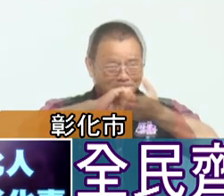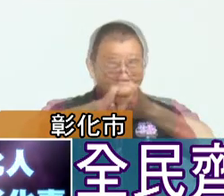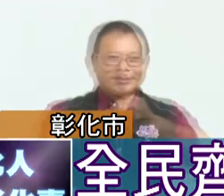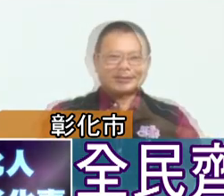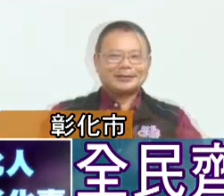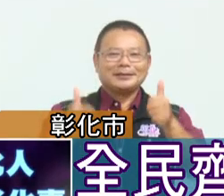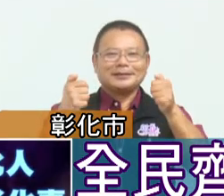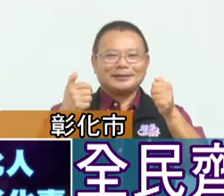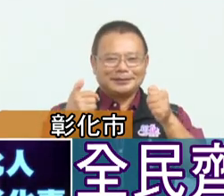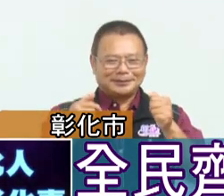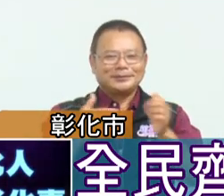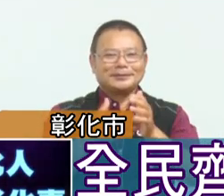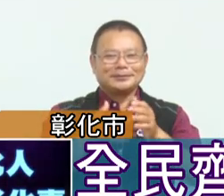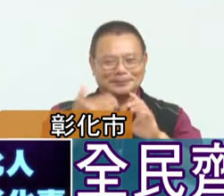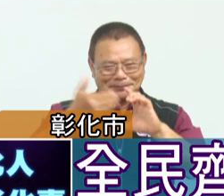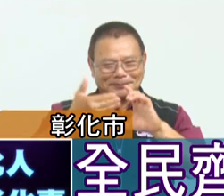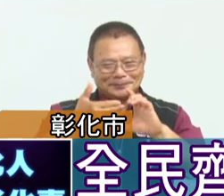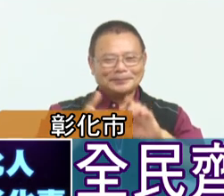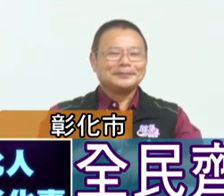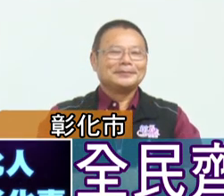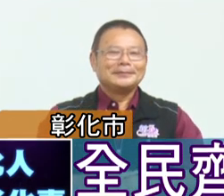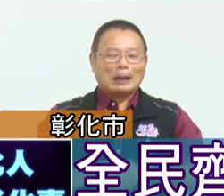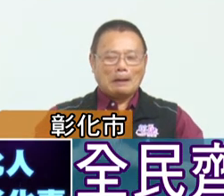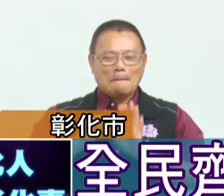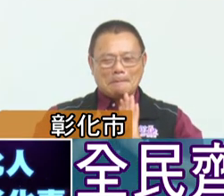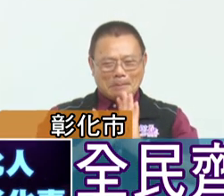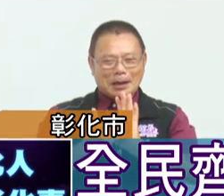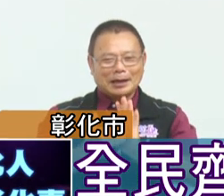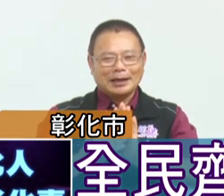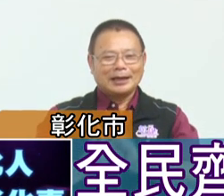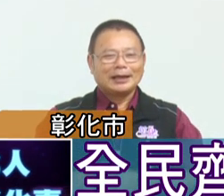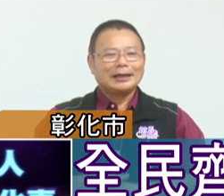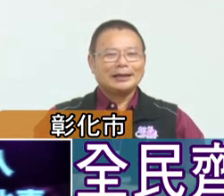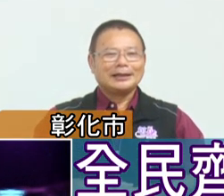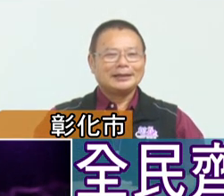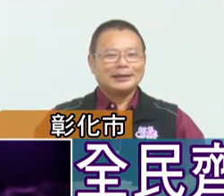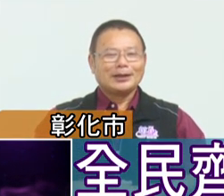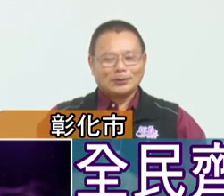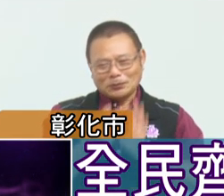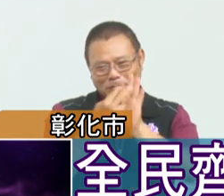给民众安心的居住环境。公益频道许维珍彰化采访报道。